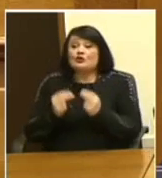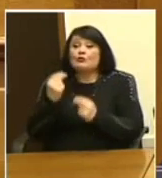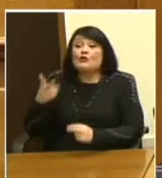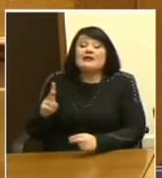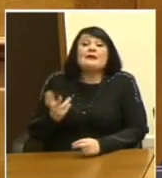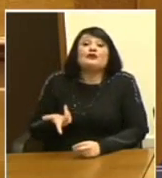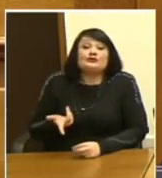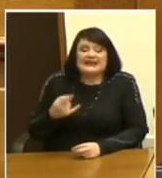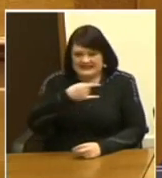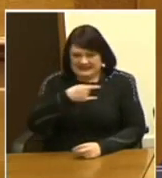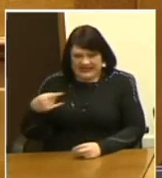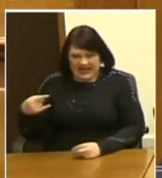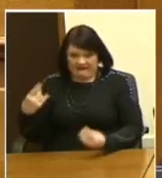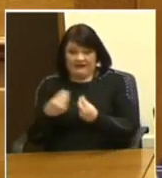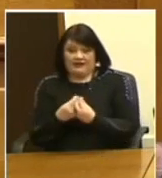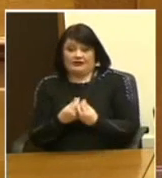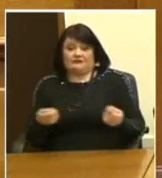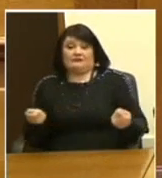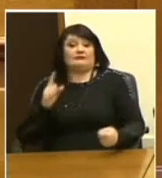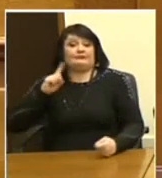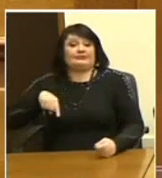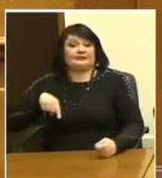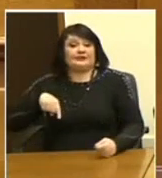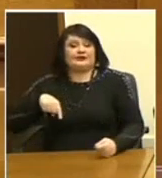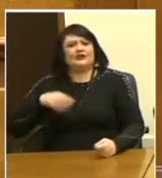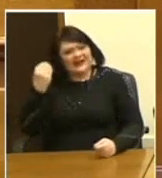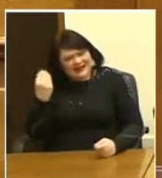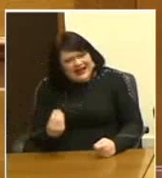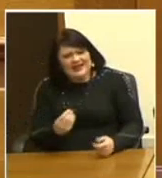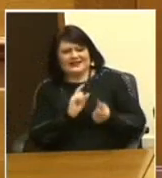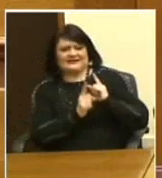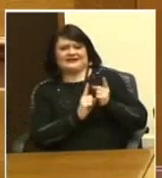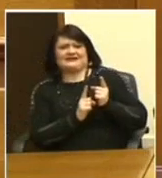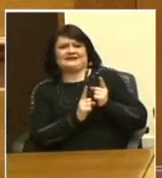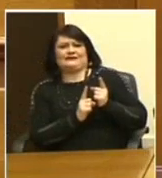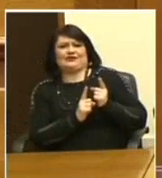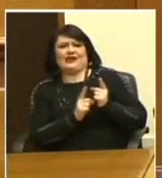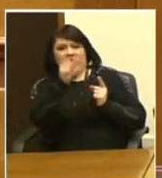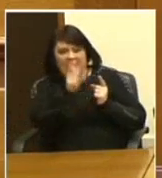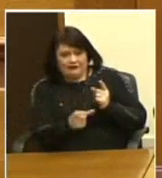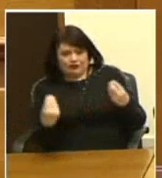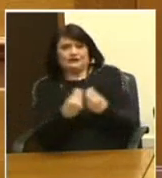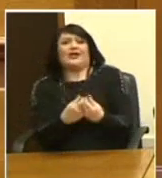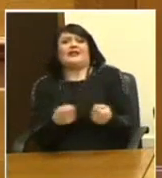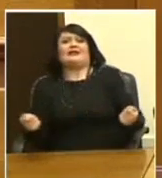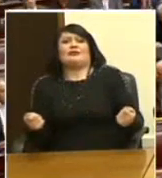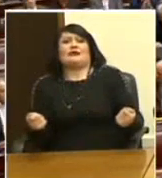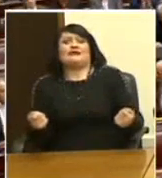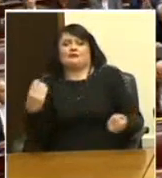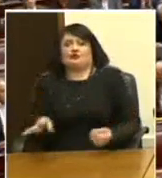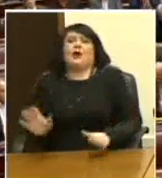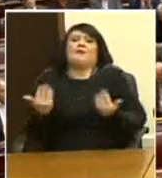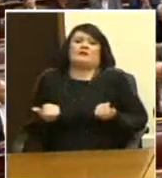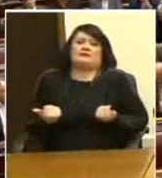ότι ο Ζάεφ δεν την εφαρμόζει, τότε μάλλον είναι καλή η συμφωνία και το πρόβλημα είναι ότι ο Ζάεφ δεν την εφαρμόζει. Δεν είναι κακή η συμφωνία.